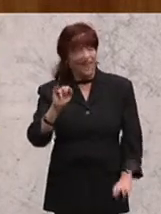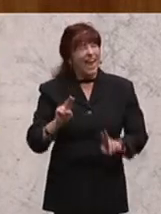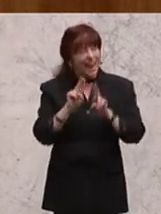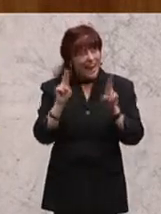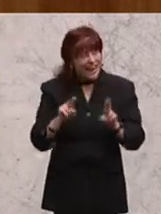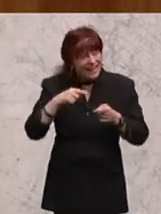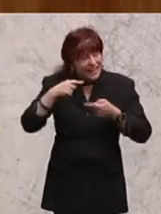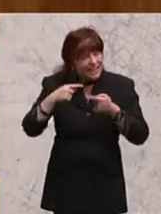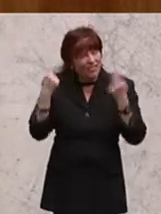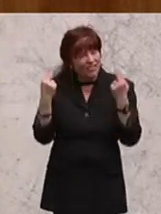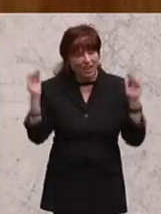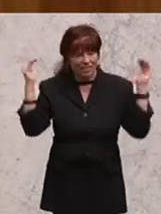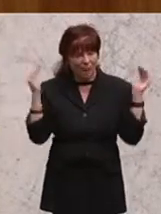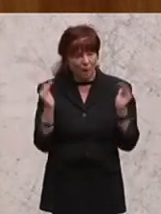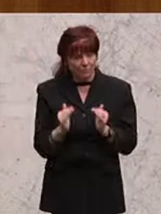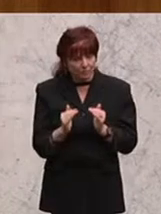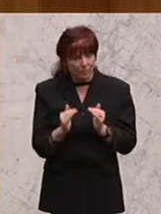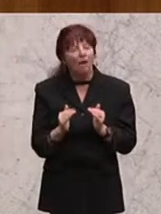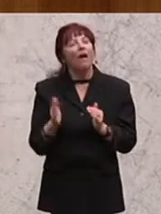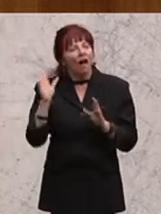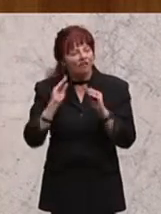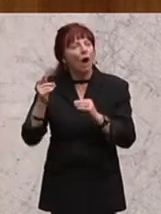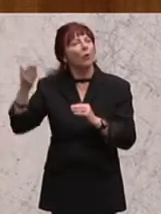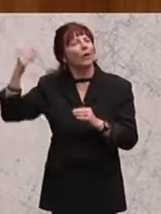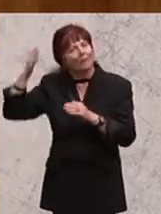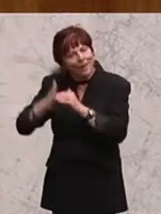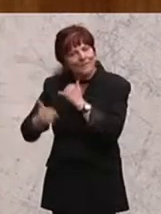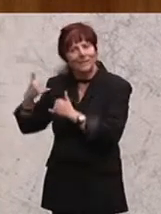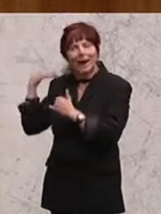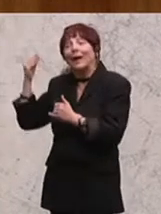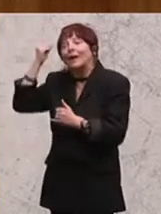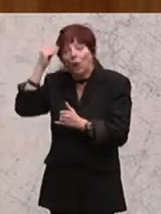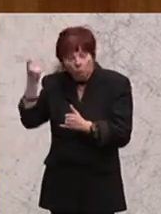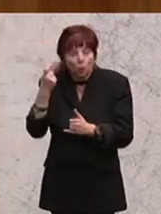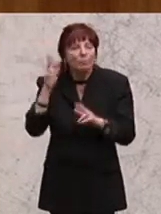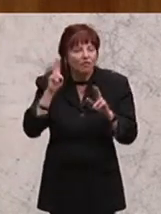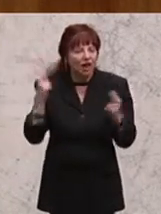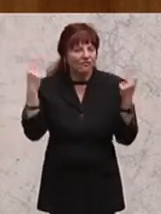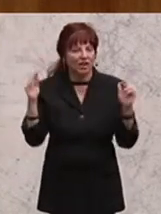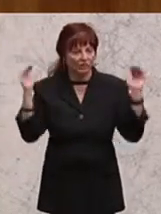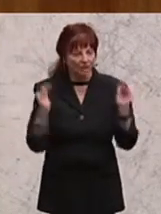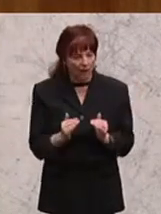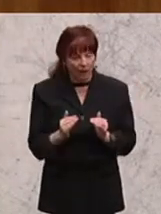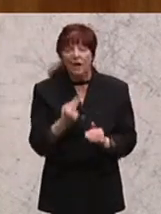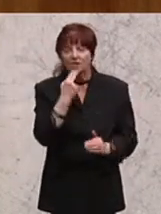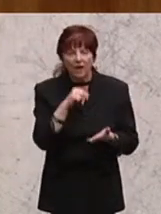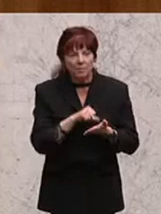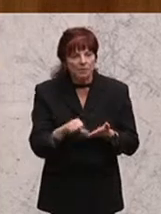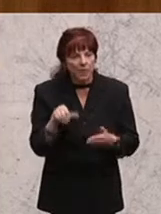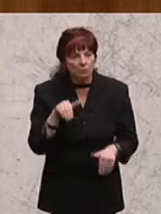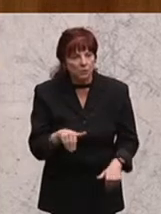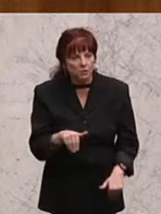und nach den Erfahrungen der letzten Jahre ist davon auszugehen, dann werden das natürlich einmal mehrere Steuerzahlerinnen und